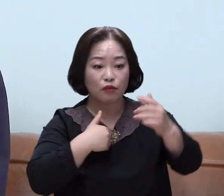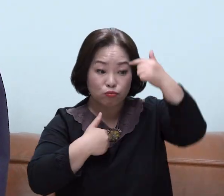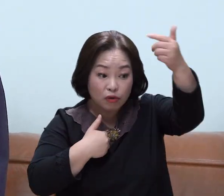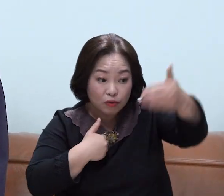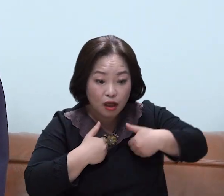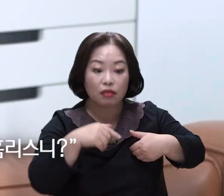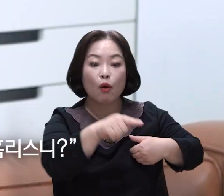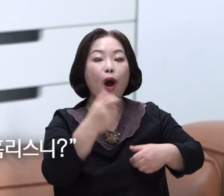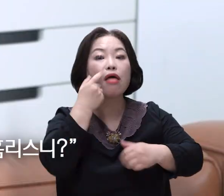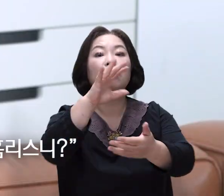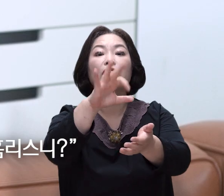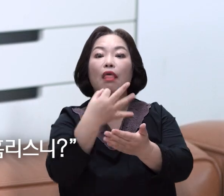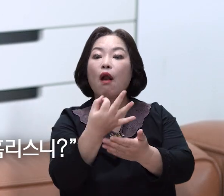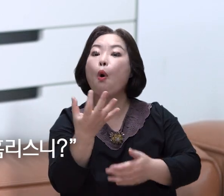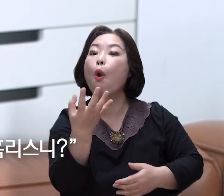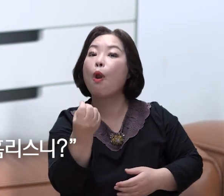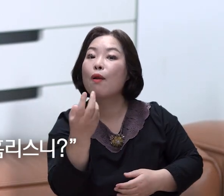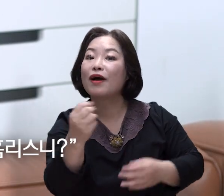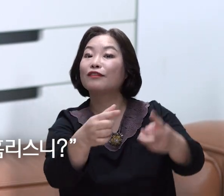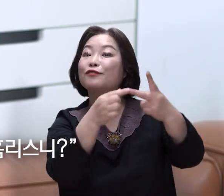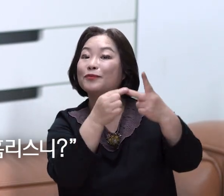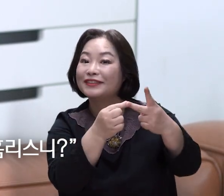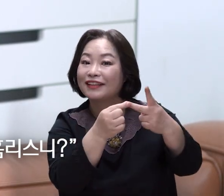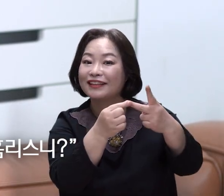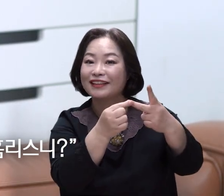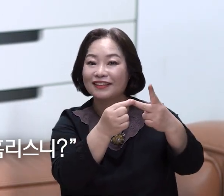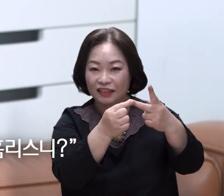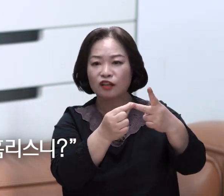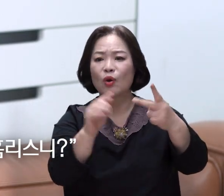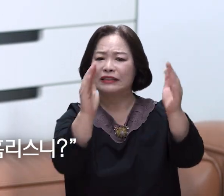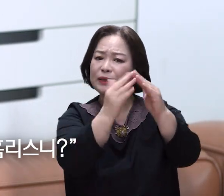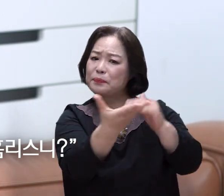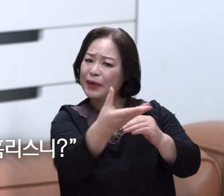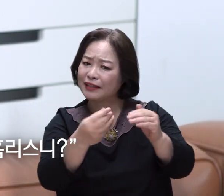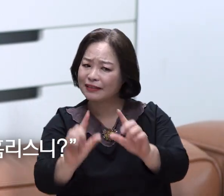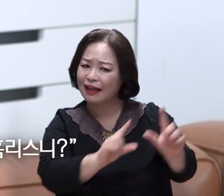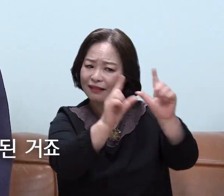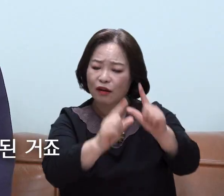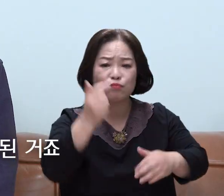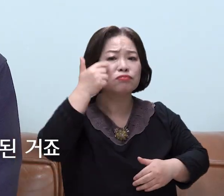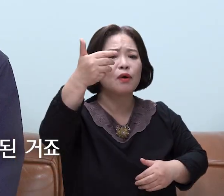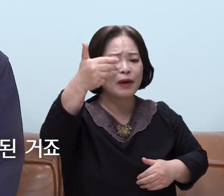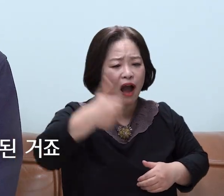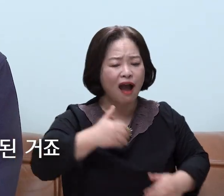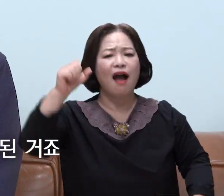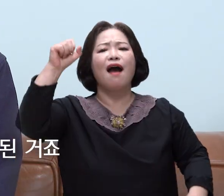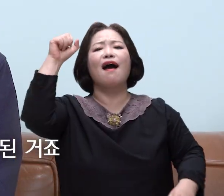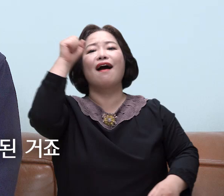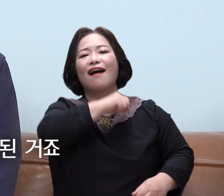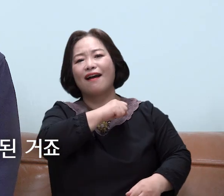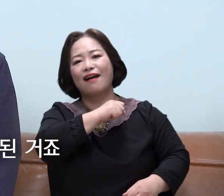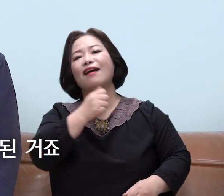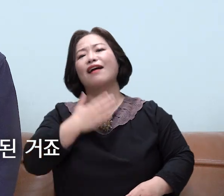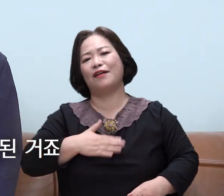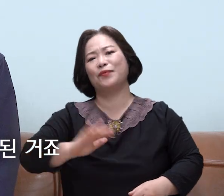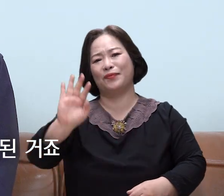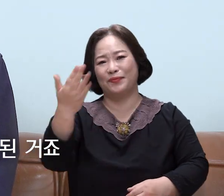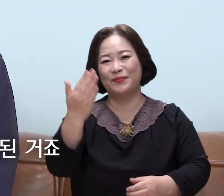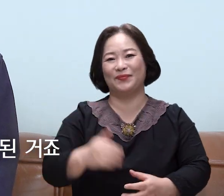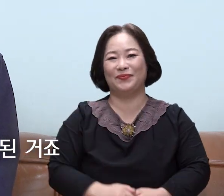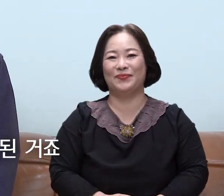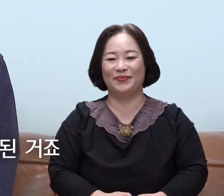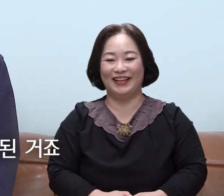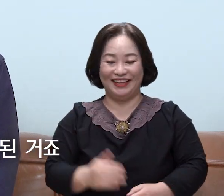항상 물어봤던 게, 너 한 달에 얼마를 버니? 아니면 너 혹시 홈리스니? 이런 질문을 했던 까닭을